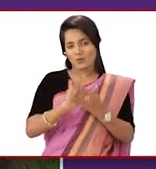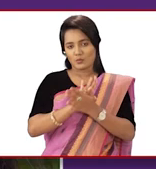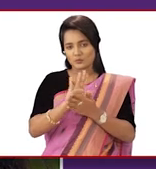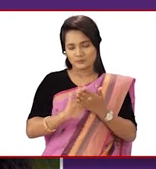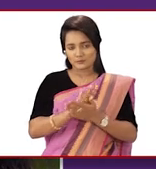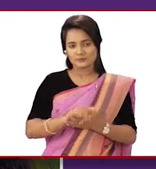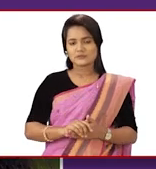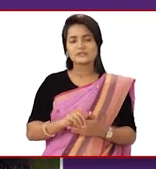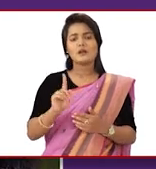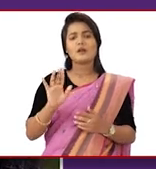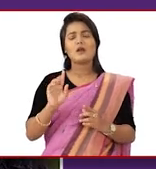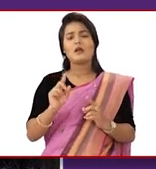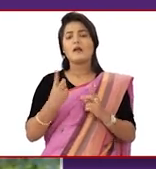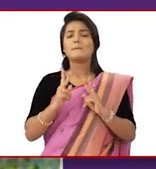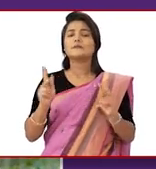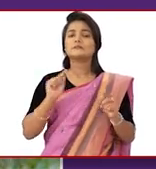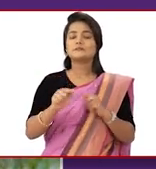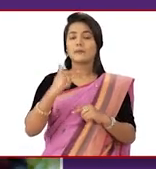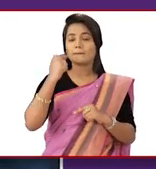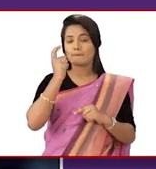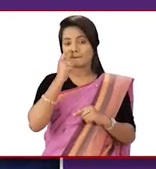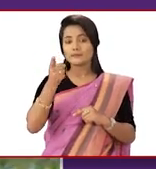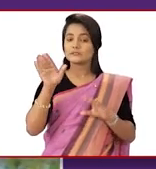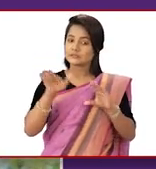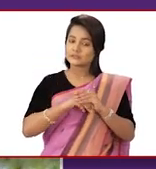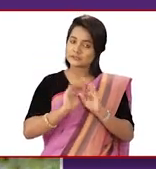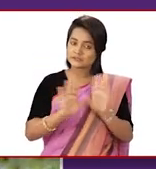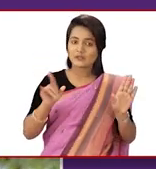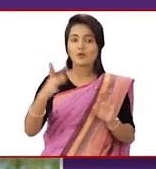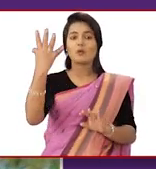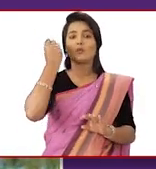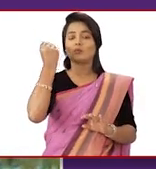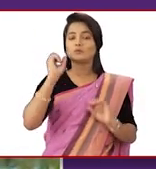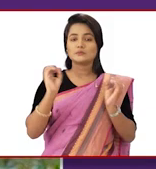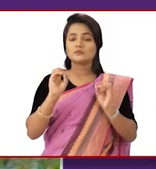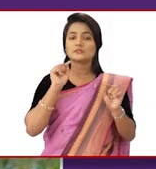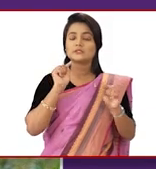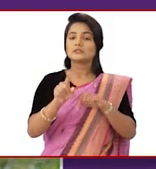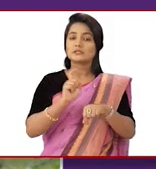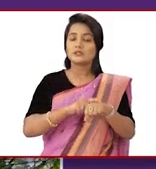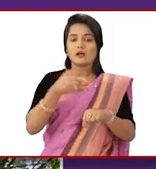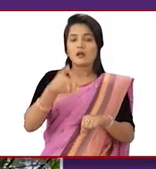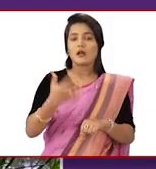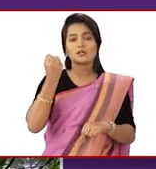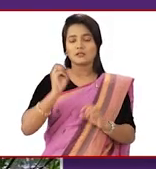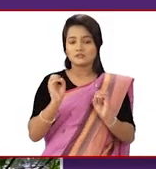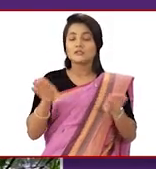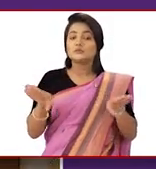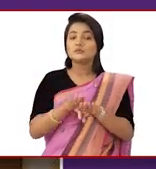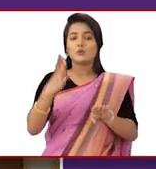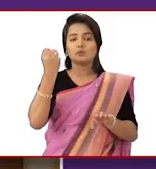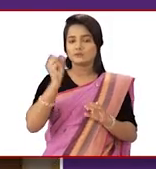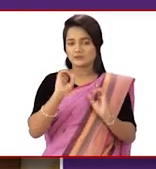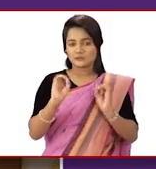এটা। Especially the women who are married, they have no right ইন দিস টাইম রাইট নাও সমান অধিকারটা